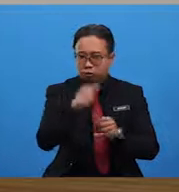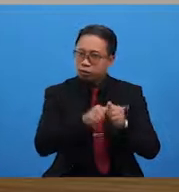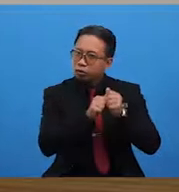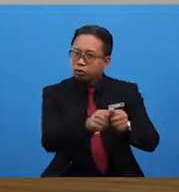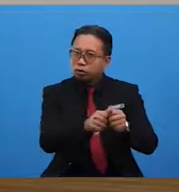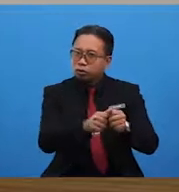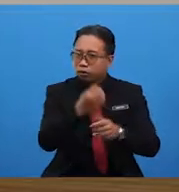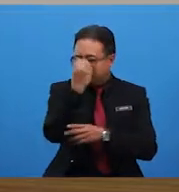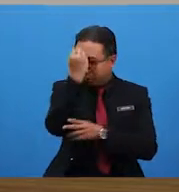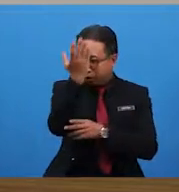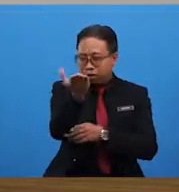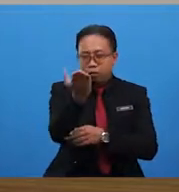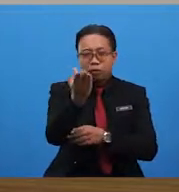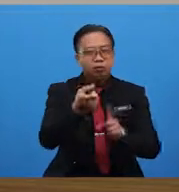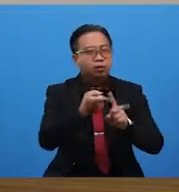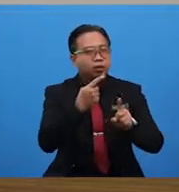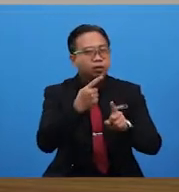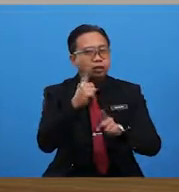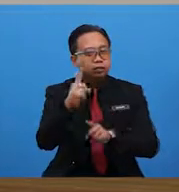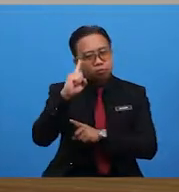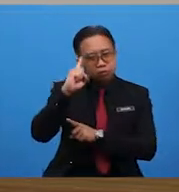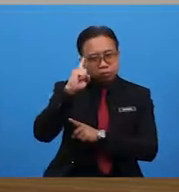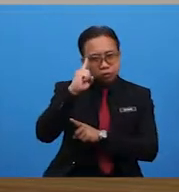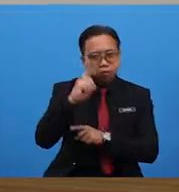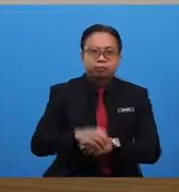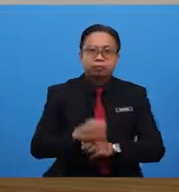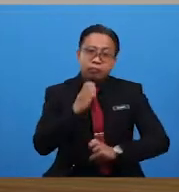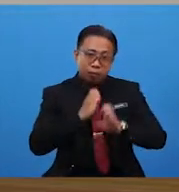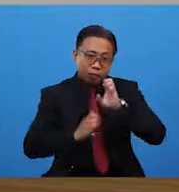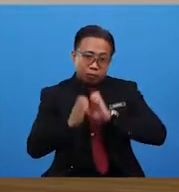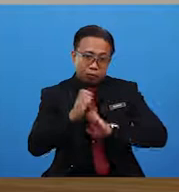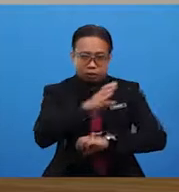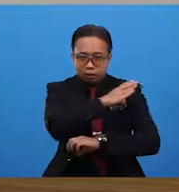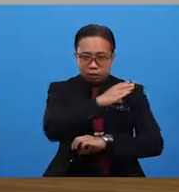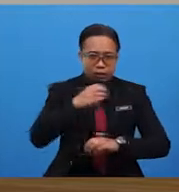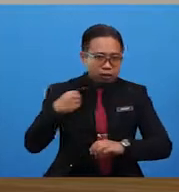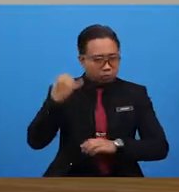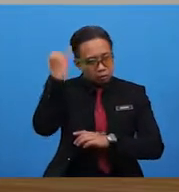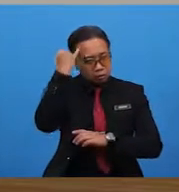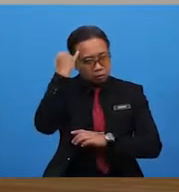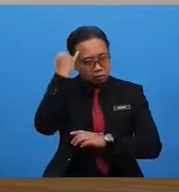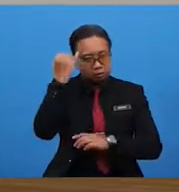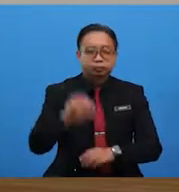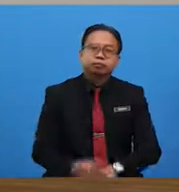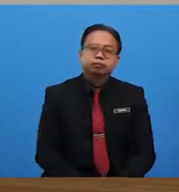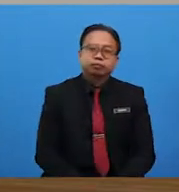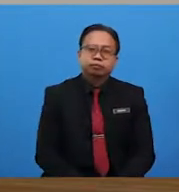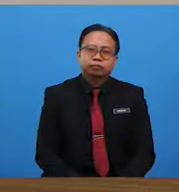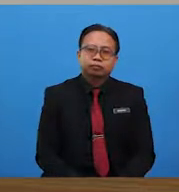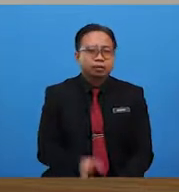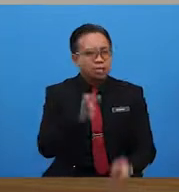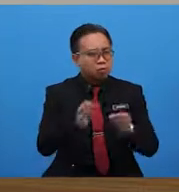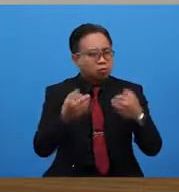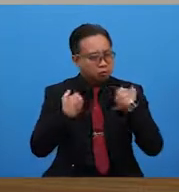menjelaskan sesuatu dari segi pancaindra emosi dan intelektualnya metode berkaitan dengan